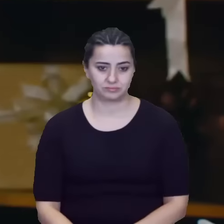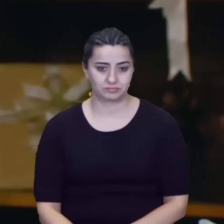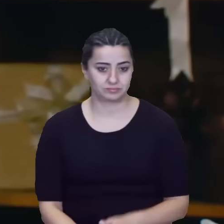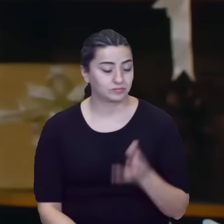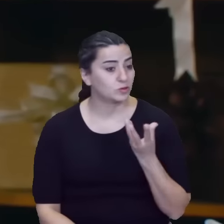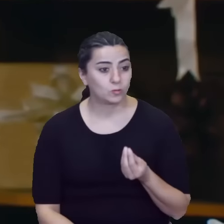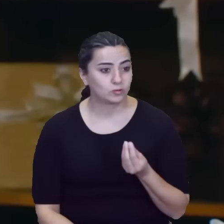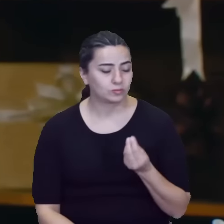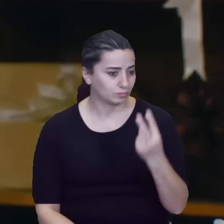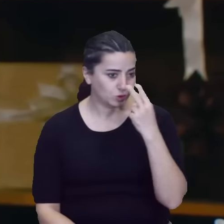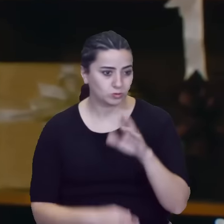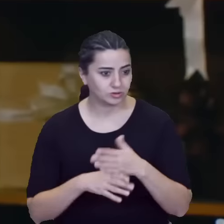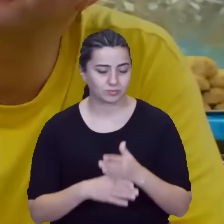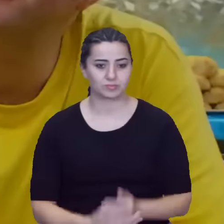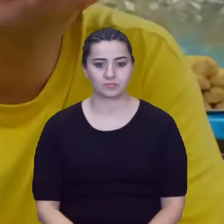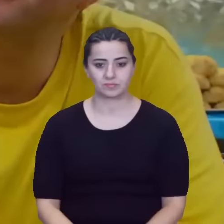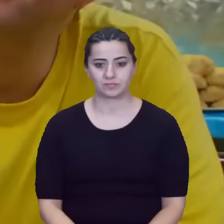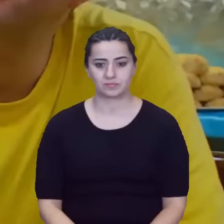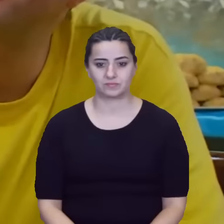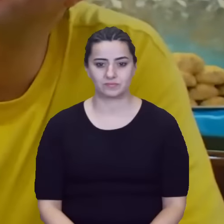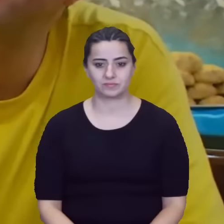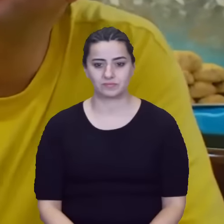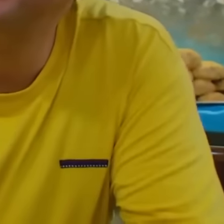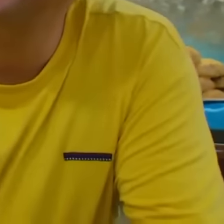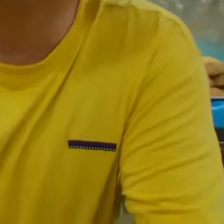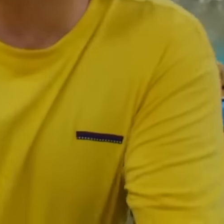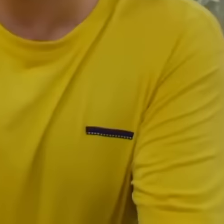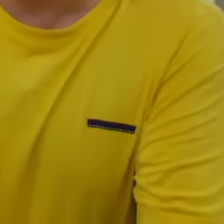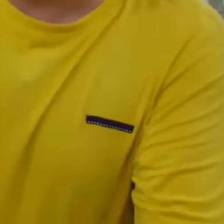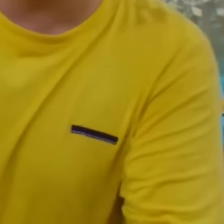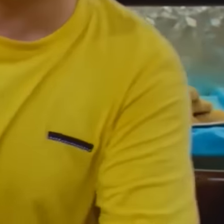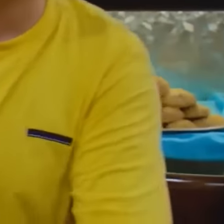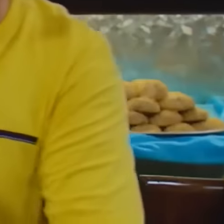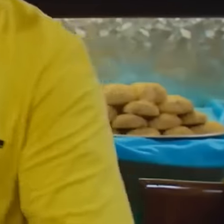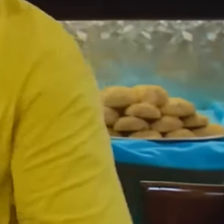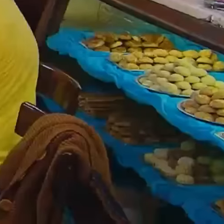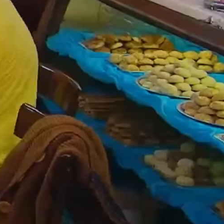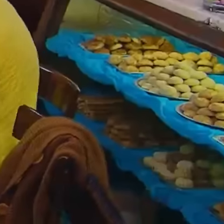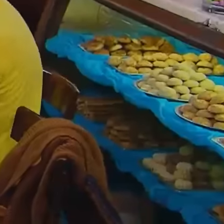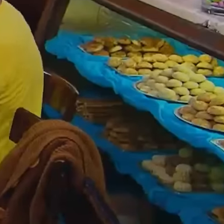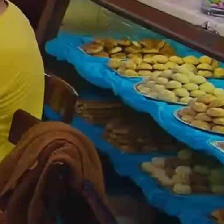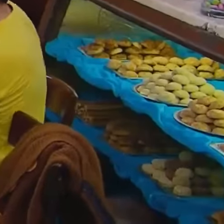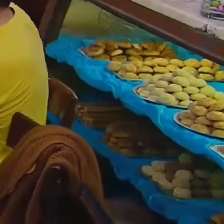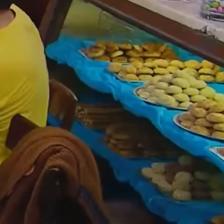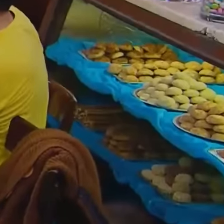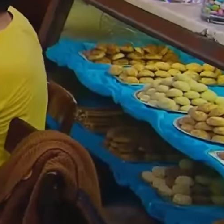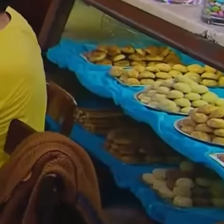Ne oldu? Niye öyle bakıyorsunuz? Çağatay muzurca gülerek Şahin Elvan'a bakıyor.